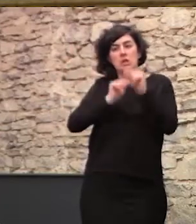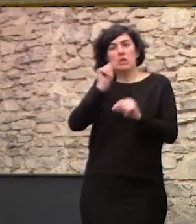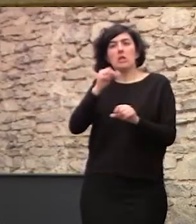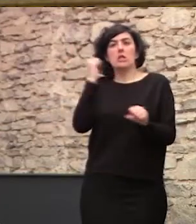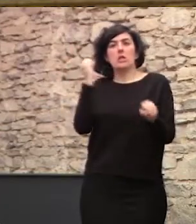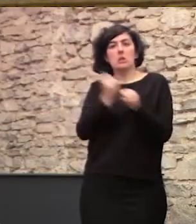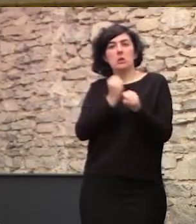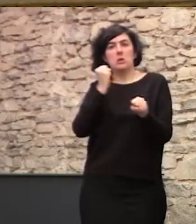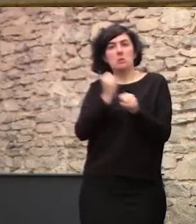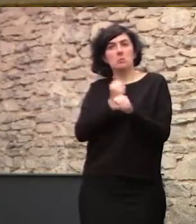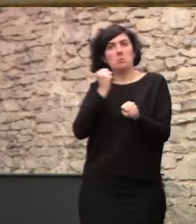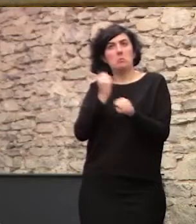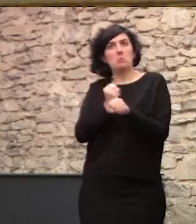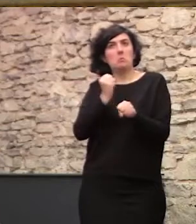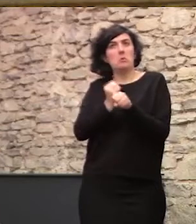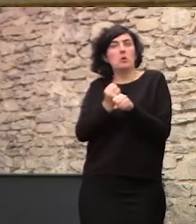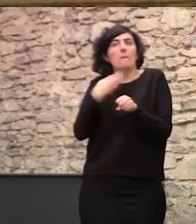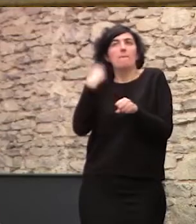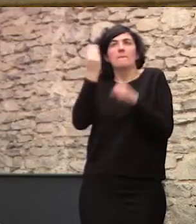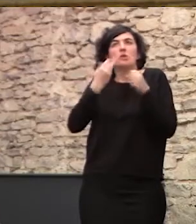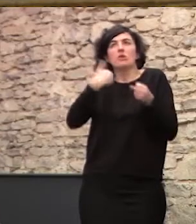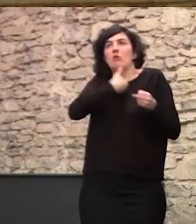kritikarieri dagokiela